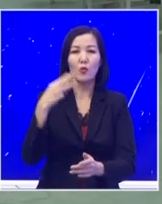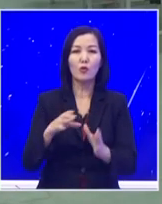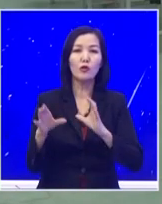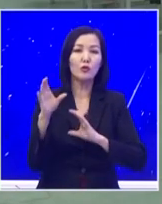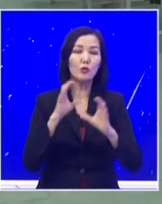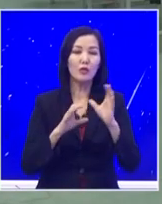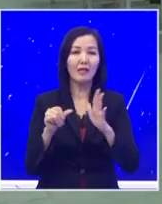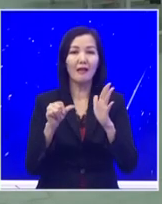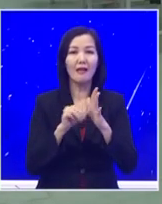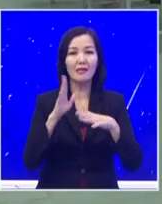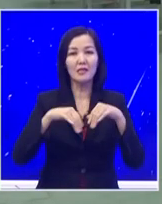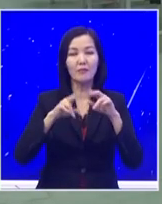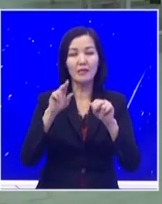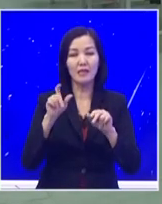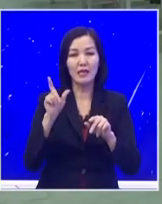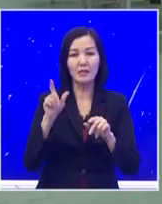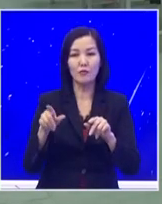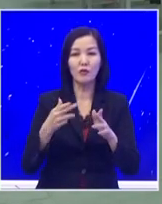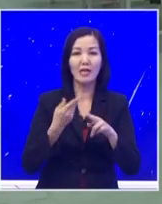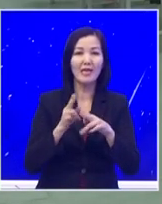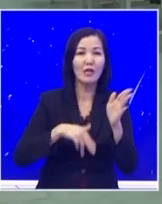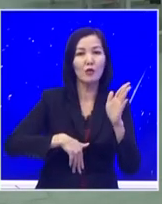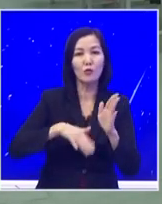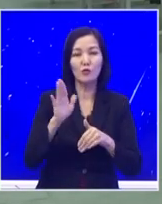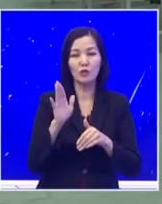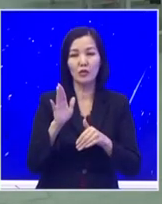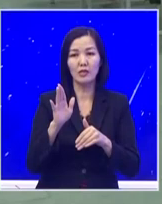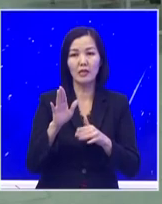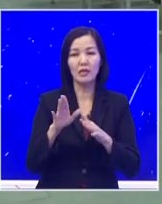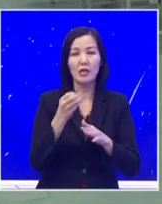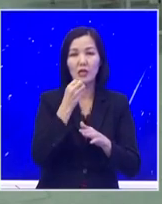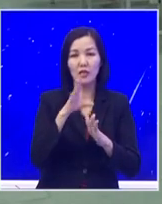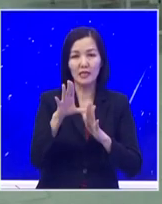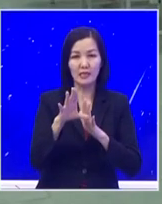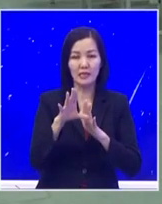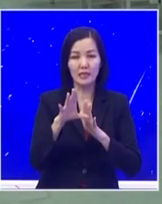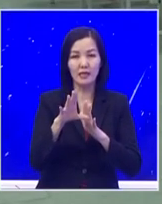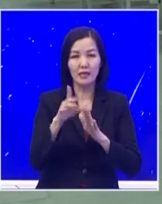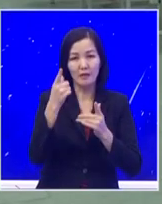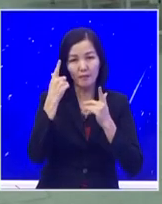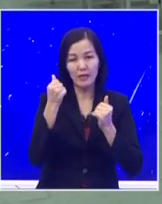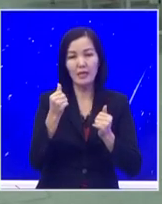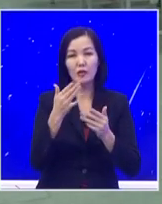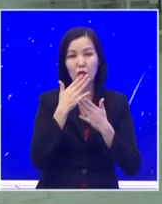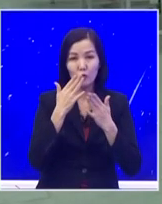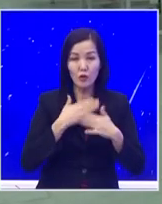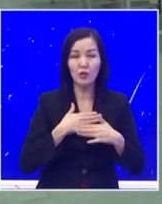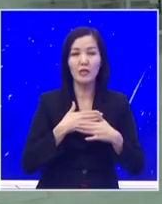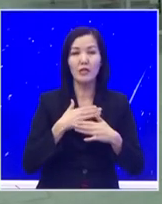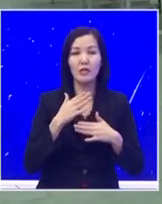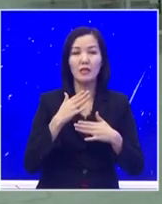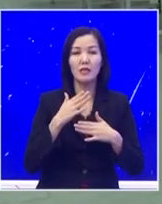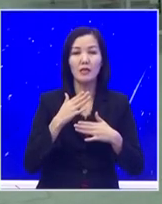сол 6 мамандықтың ішіндегі ең үздік, өз маманын жақсы біледі, өз мамандығын сүйеді деген студенттерді өндірістік